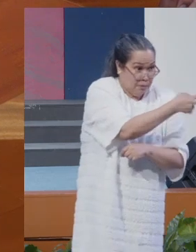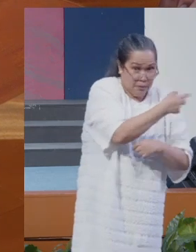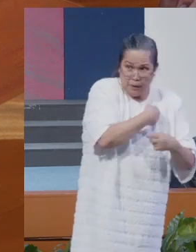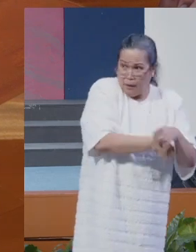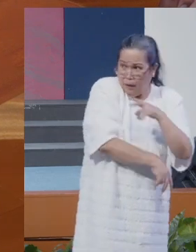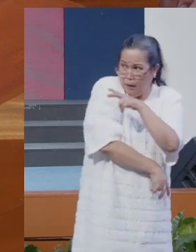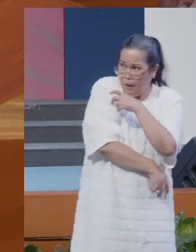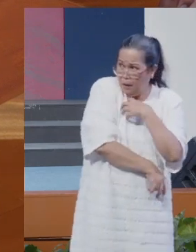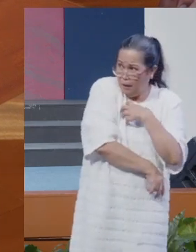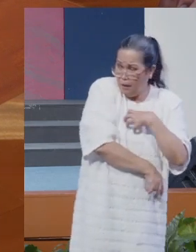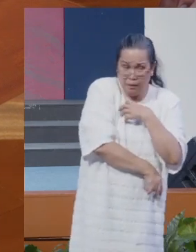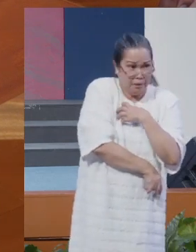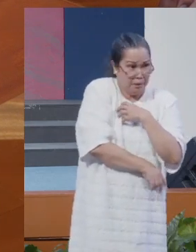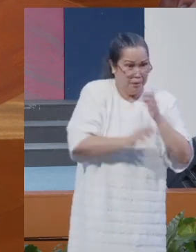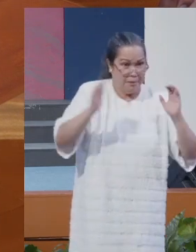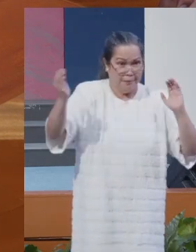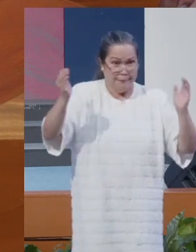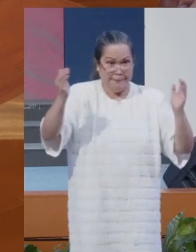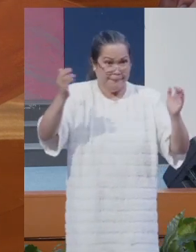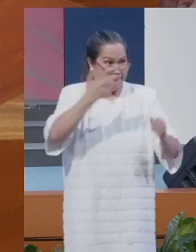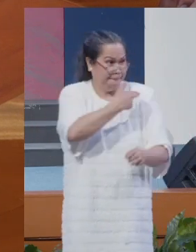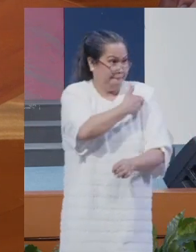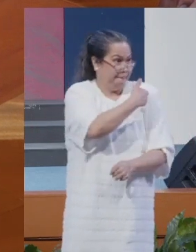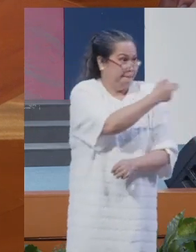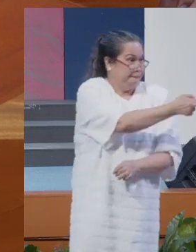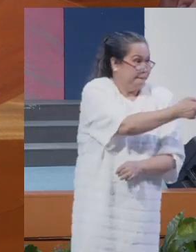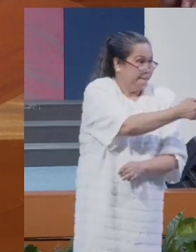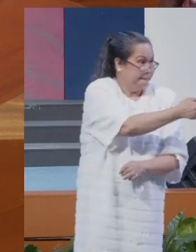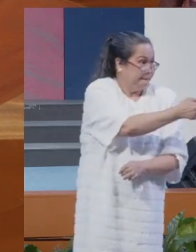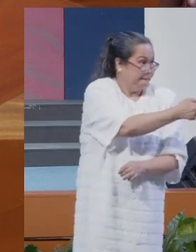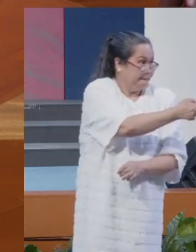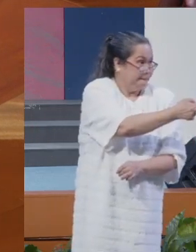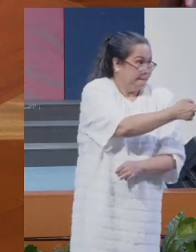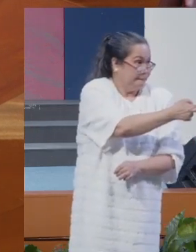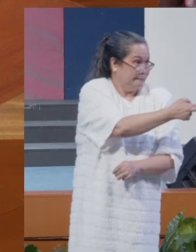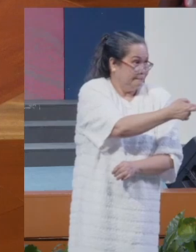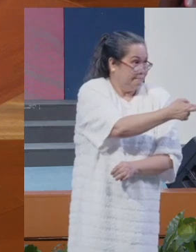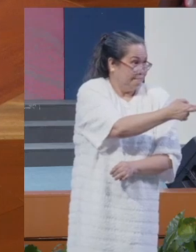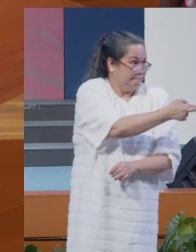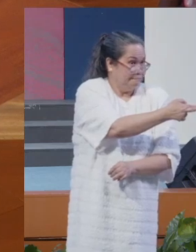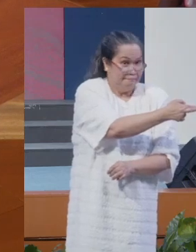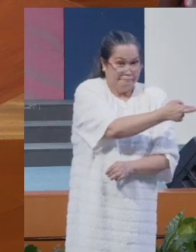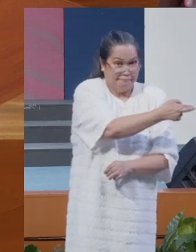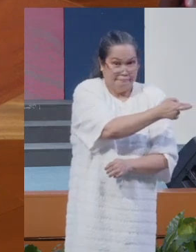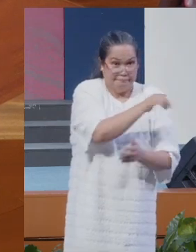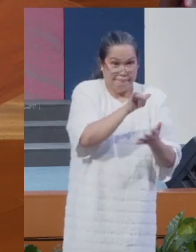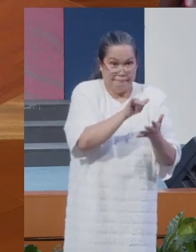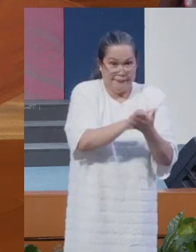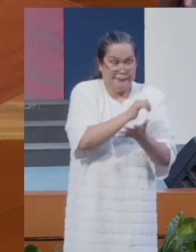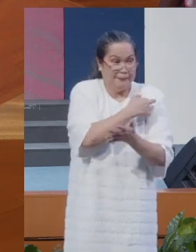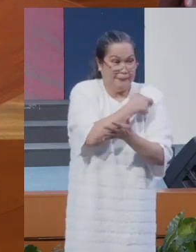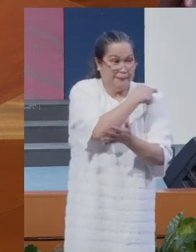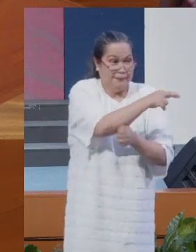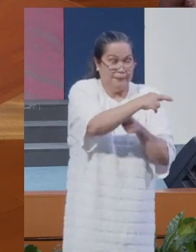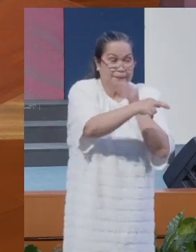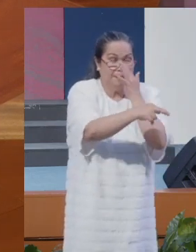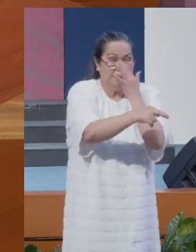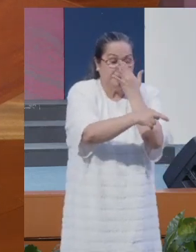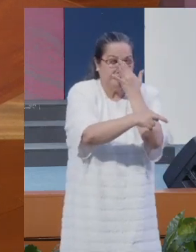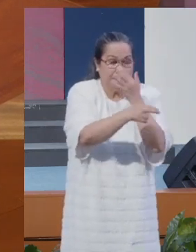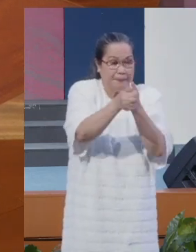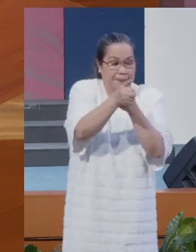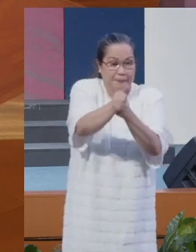isang paghahambing ng relihiyon na ito ay isang paghahambing ng relihiyon na nakasandig